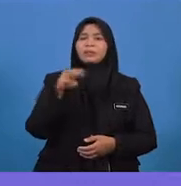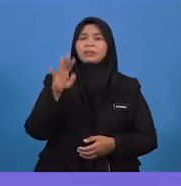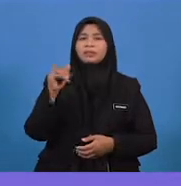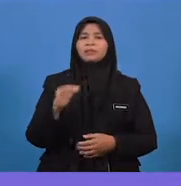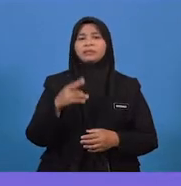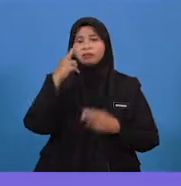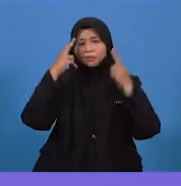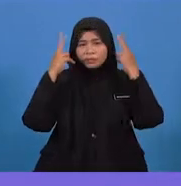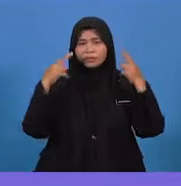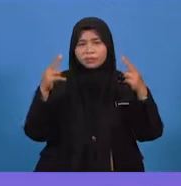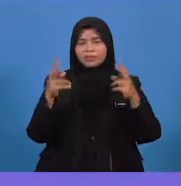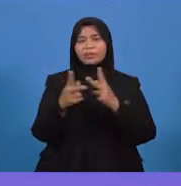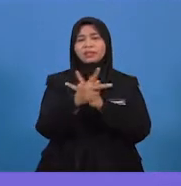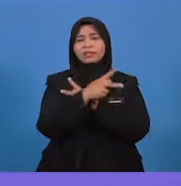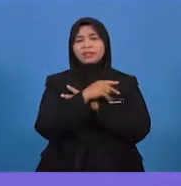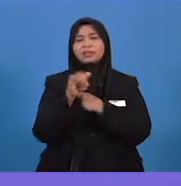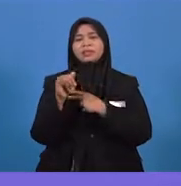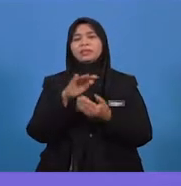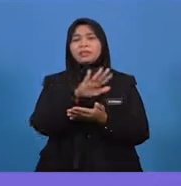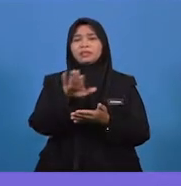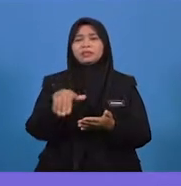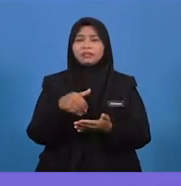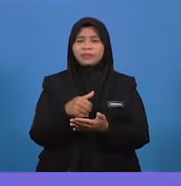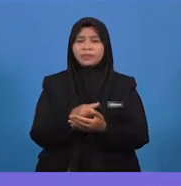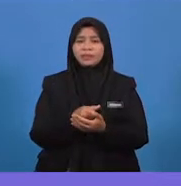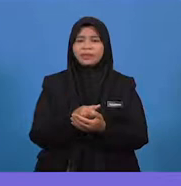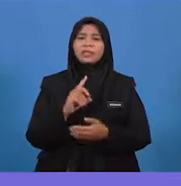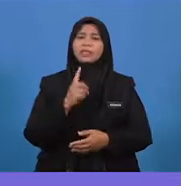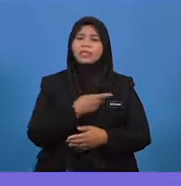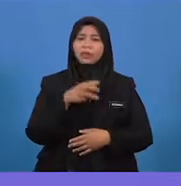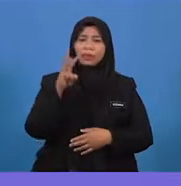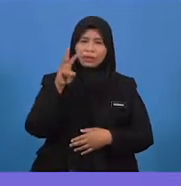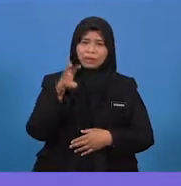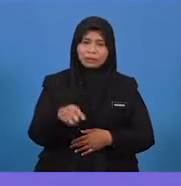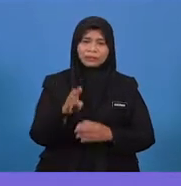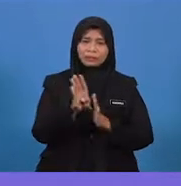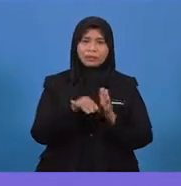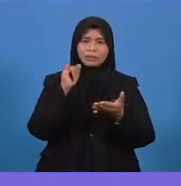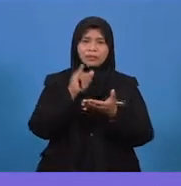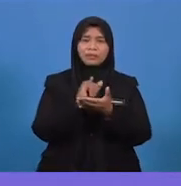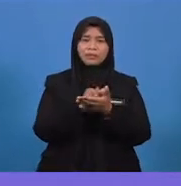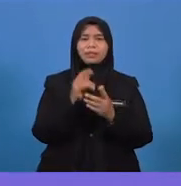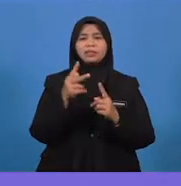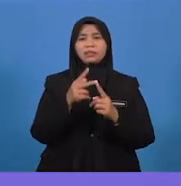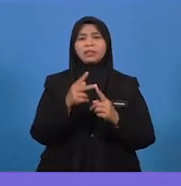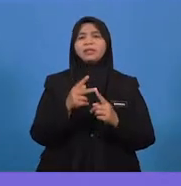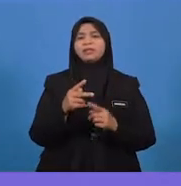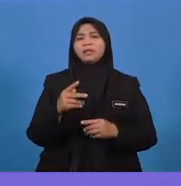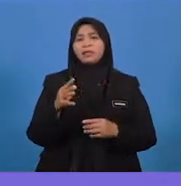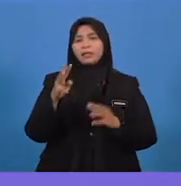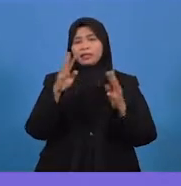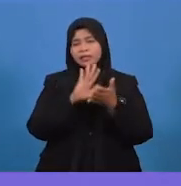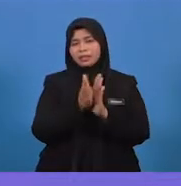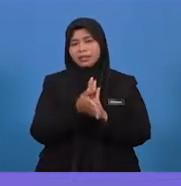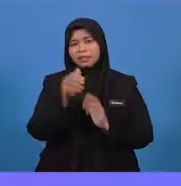kasihi sekalian, sebagai umat Islam, kita diwajibkan untuk beriman kepada makhluk Allah yang